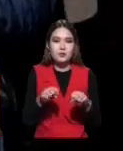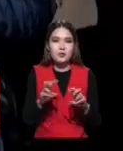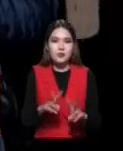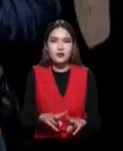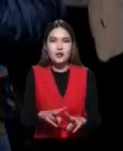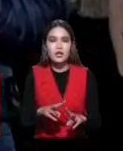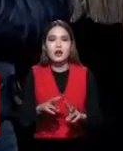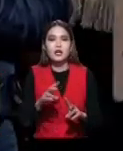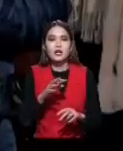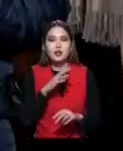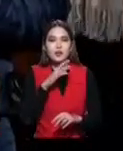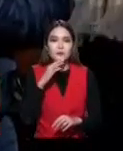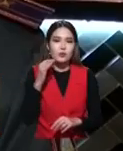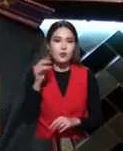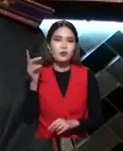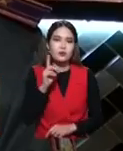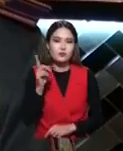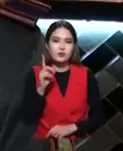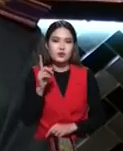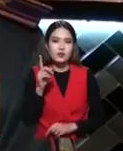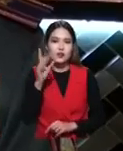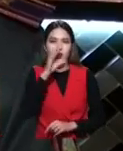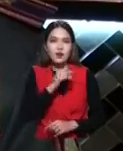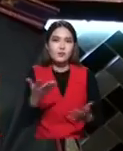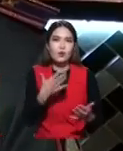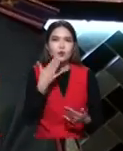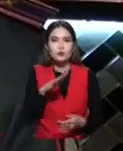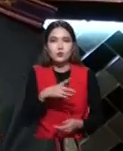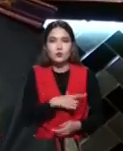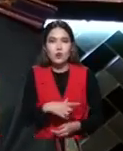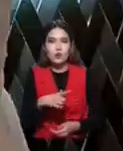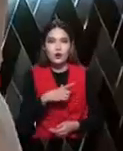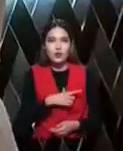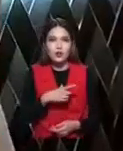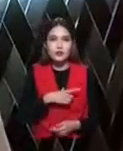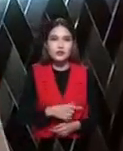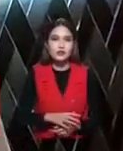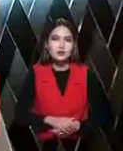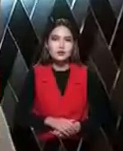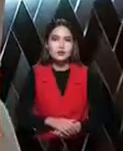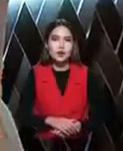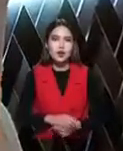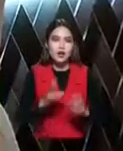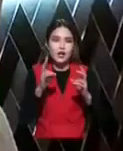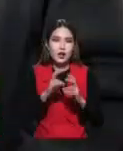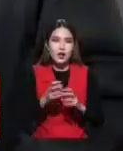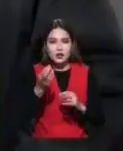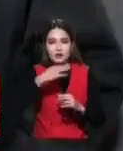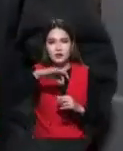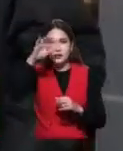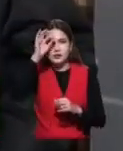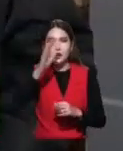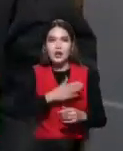идет. Для посетителей 15 МРК, а рестораторов там 10 МРК. Проверили стражи порядка